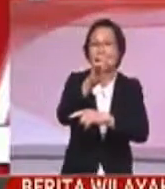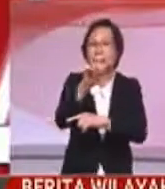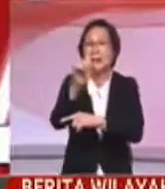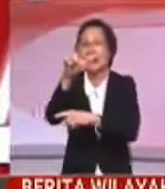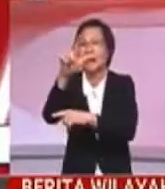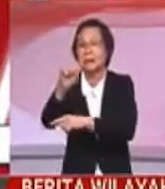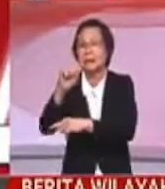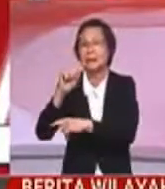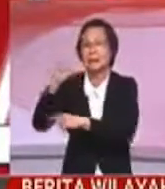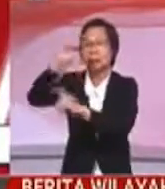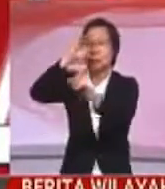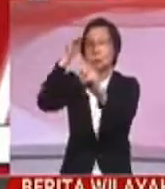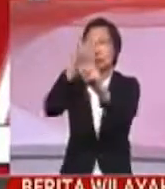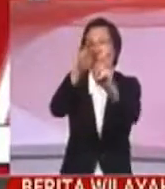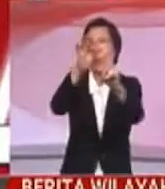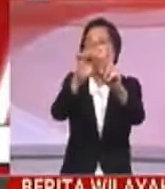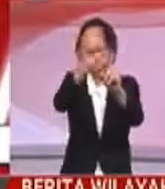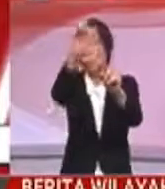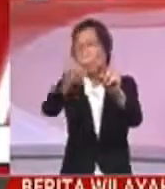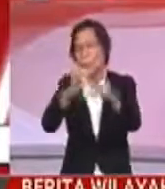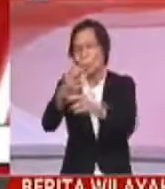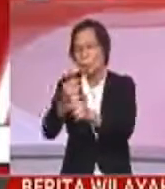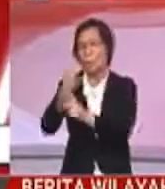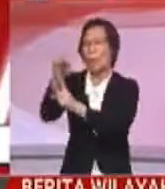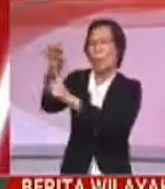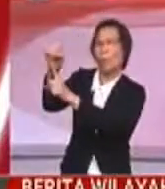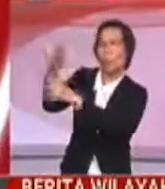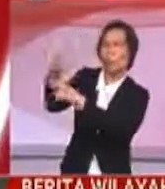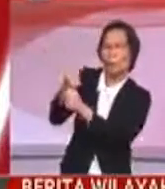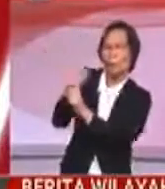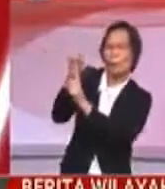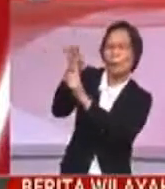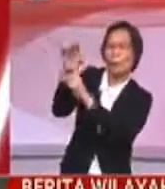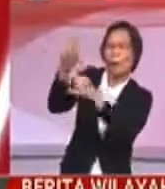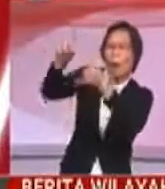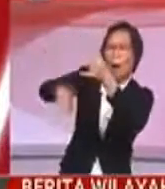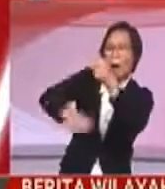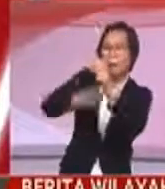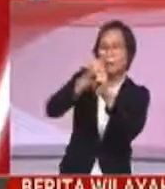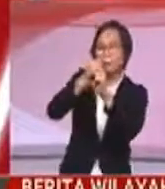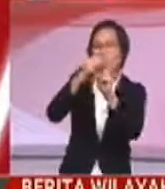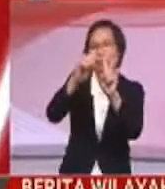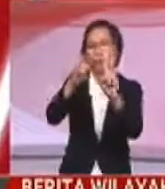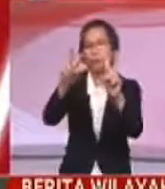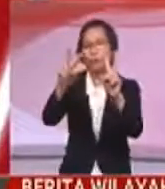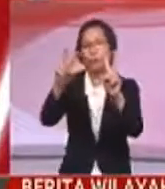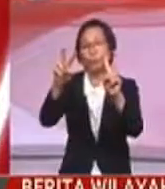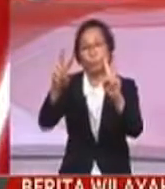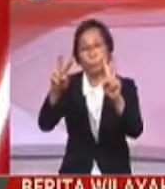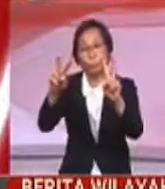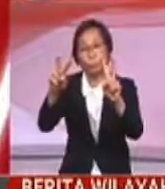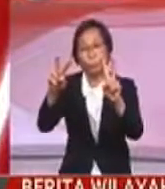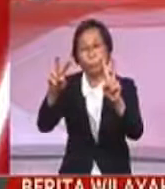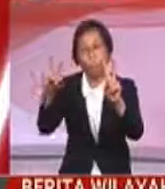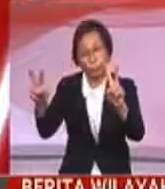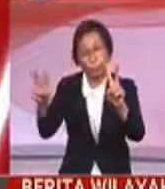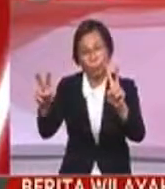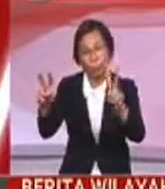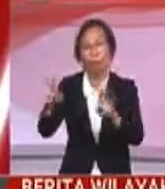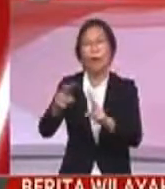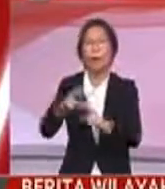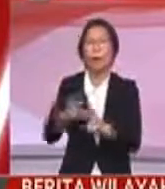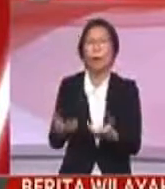dengan sasaran 900 kawasan mendapat peringatan jalur lebar menjelang Penghujung tahun depan kita ingin bidang tenda Project jendela masih